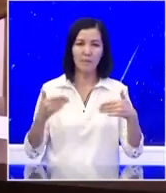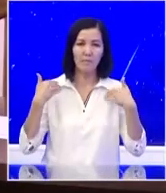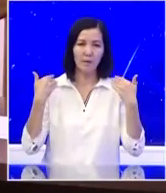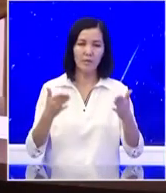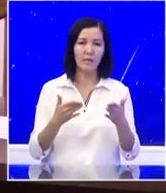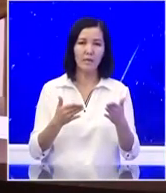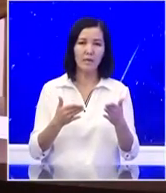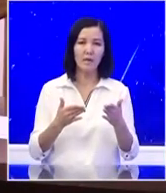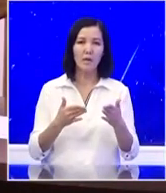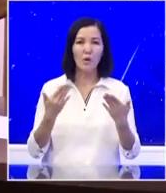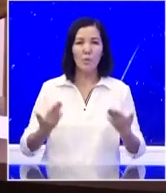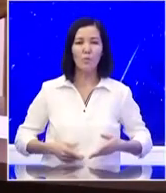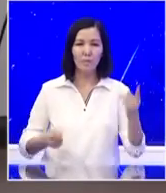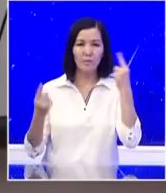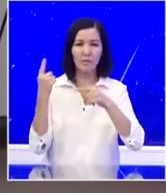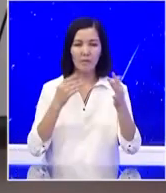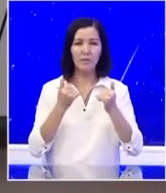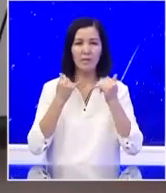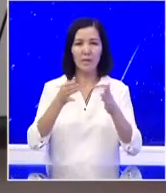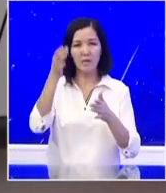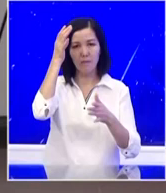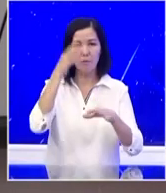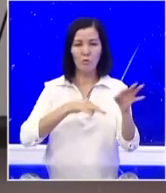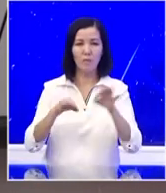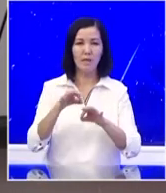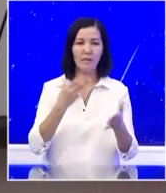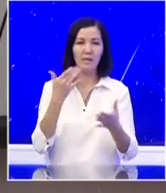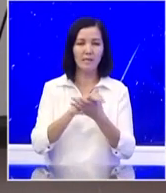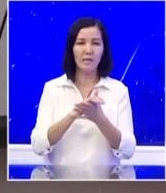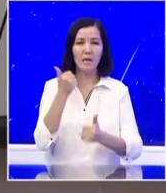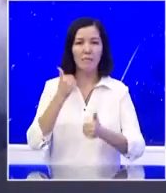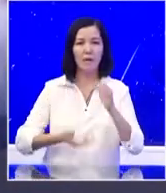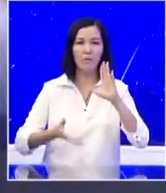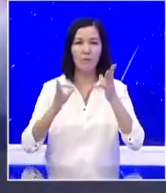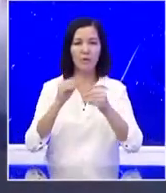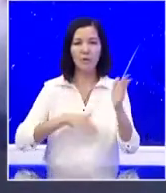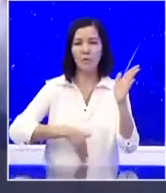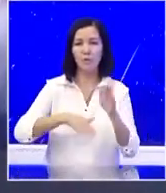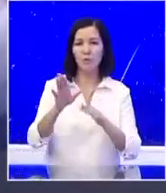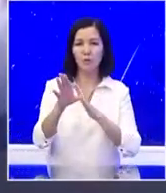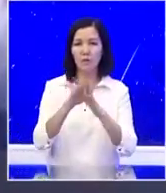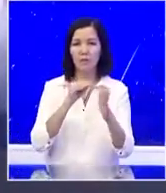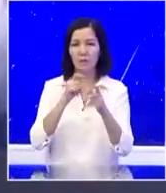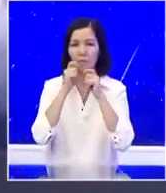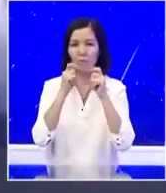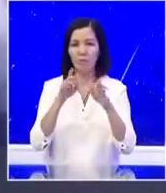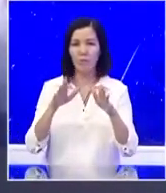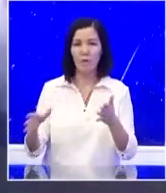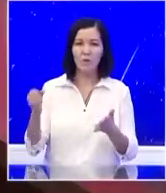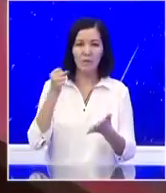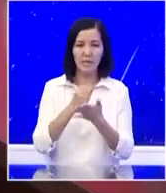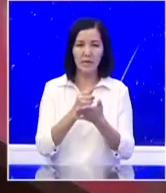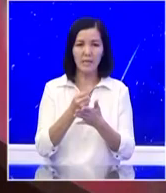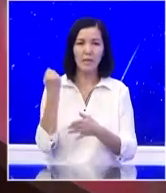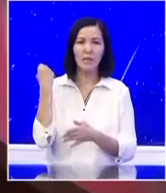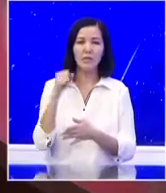Соңғы айналымда қайраткердің өмірі мен шығармашылығына арналған ғылыми жобалар таныстырылды. Байқау нәтижесінде үздіктер анықталып, жүлделі